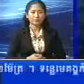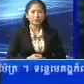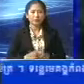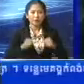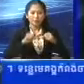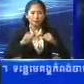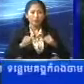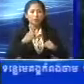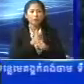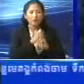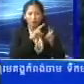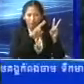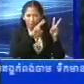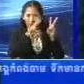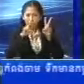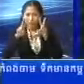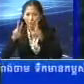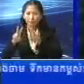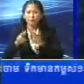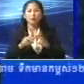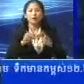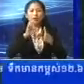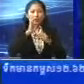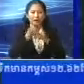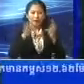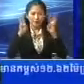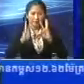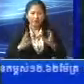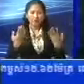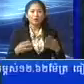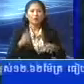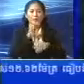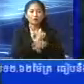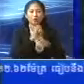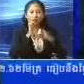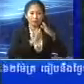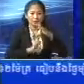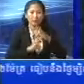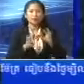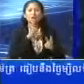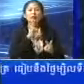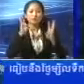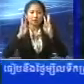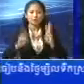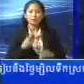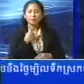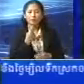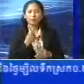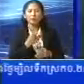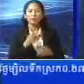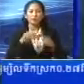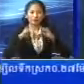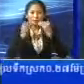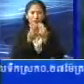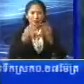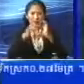ន្ទាប់ពីបានធ្វើការតាមដាននិងព្យាករណ៍ពីស្ថានភាពអាកាសធាតុរួចមកក្រសួងធនធានទឹកនៅតំបន់និយមសូមជម្រាបជូនដំណឹងដល់ក្រសួងស្ថាប័ន